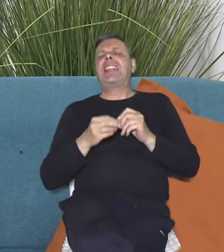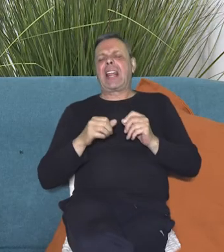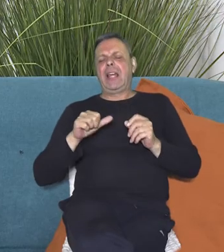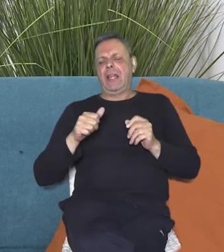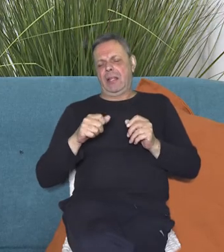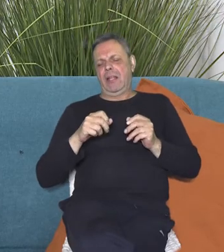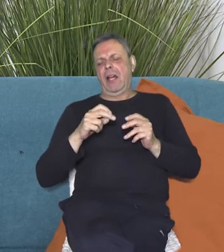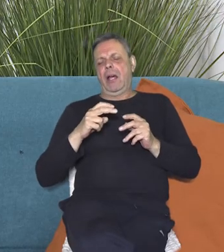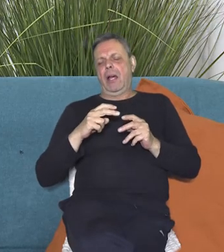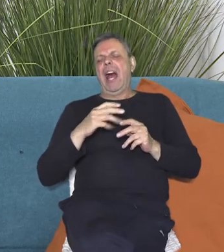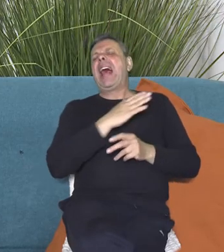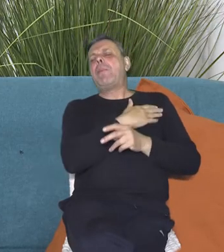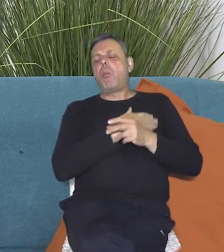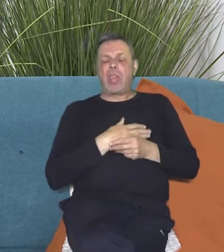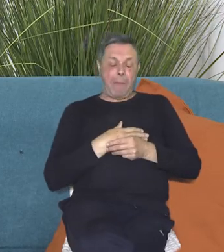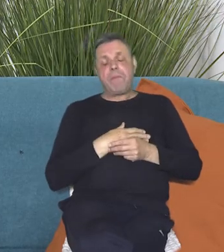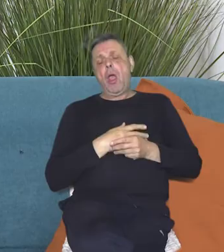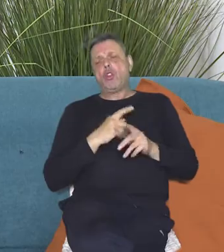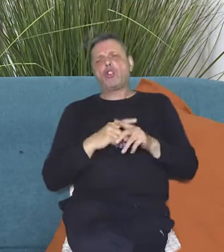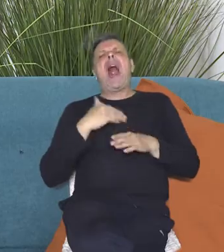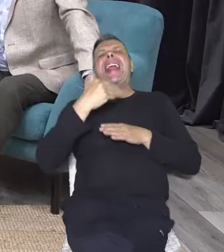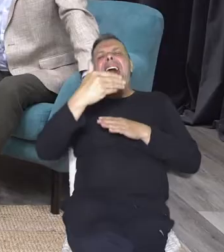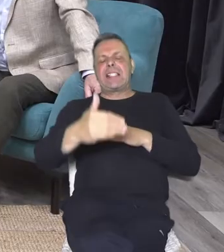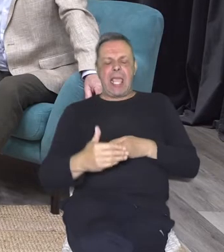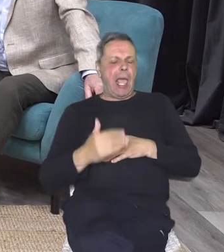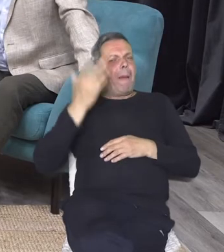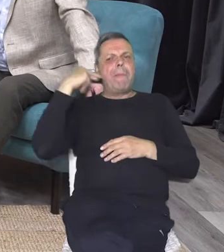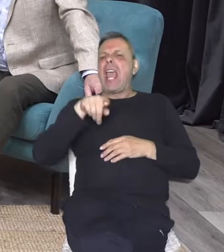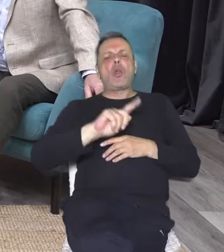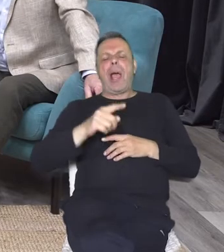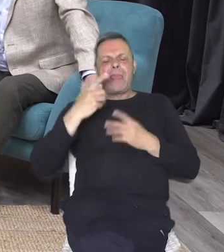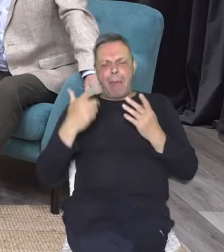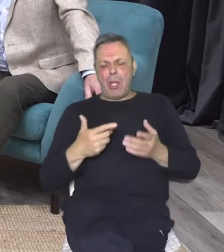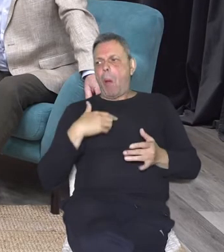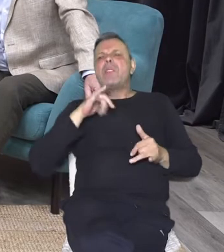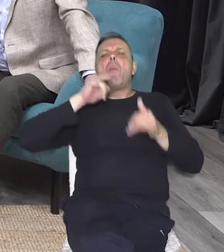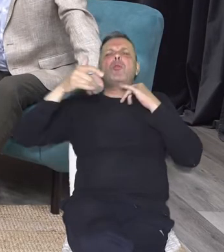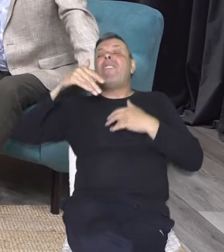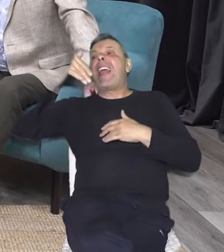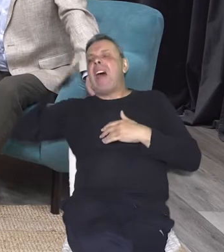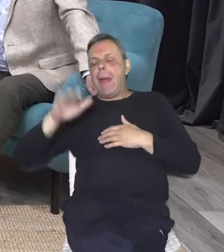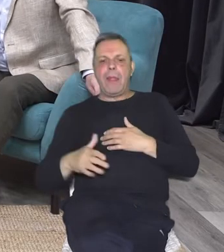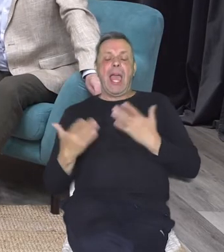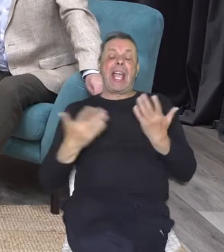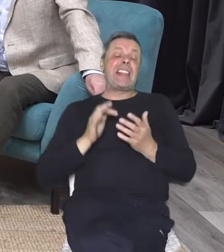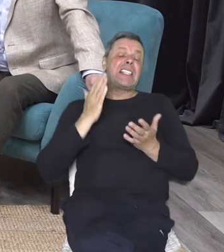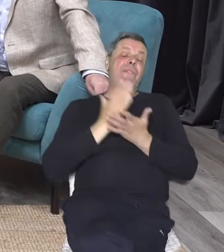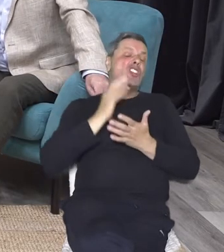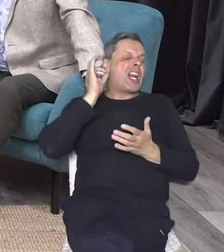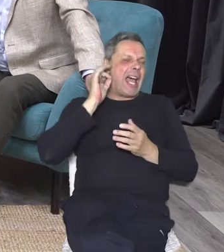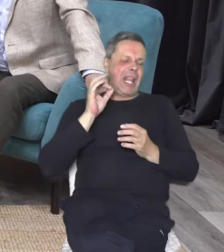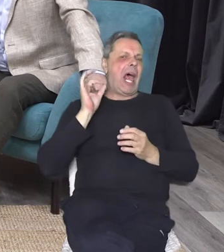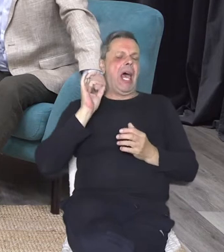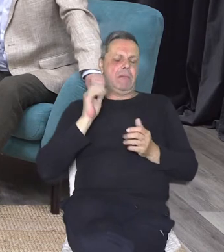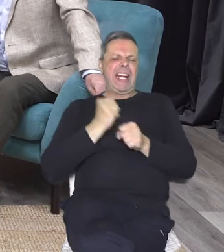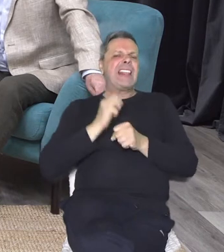U jedno vrijeme se nije moglo dobiti uopće stranu štampu kod nas, pa smo mi dosta često išli vani, nabavljali. Već kad sam radila u ženskoj